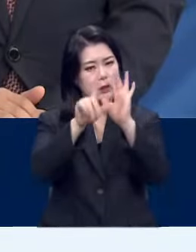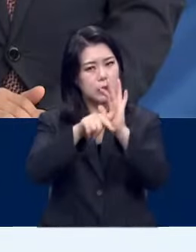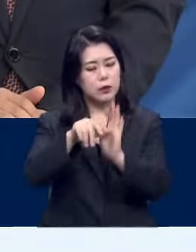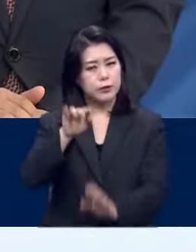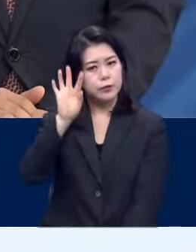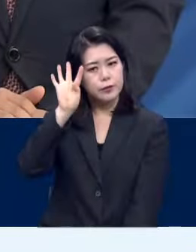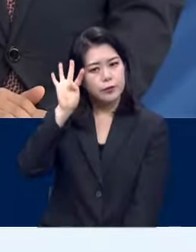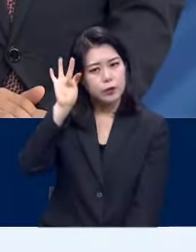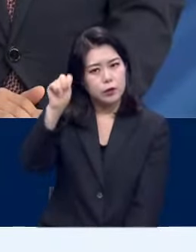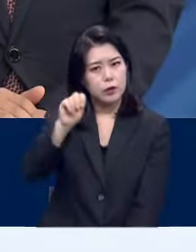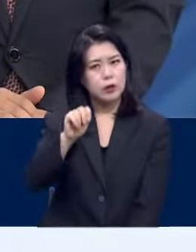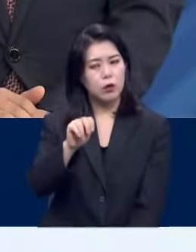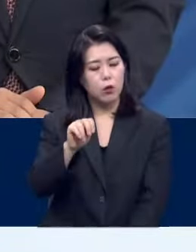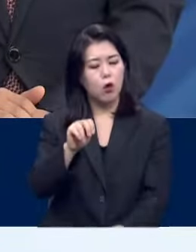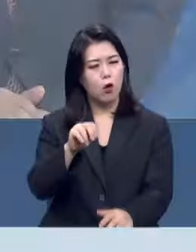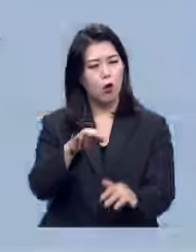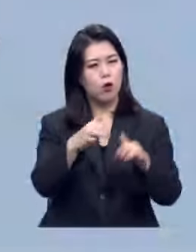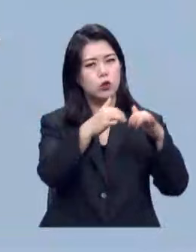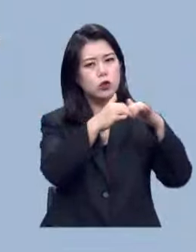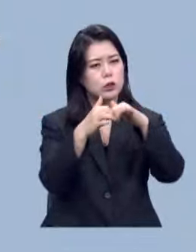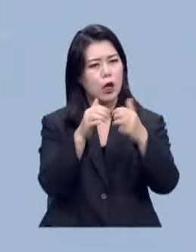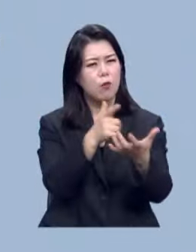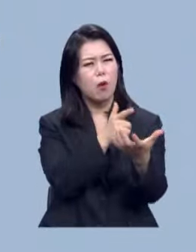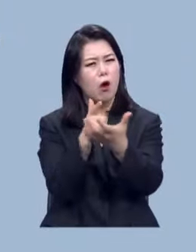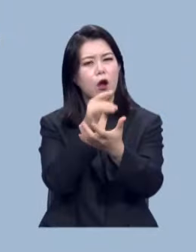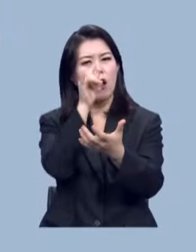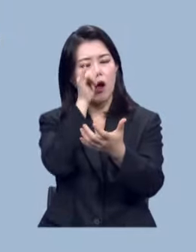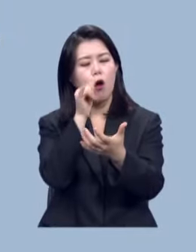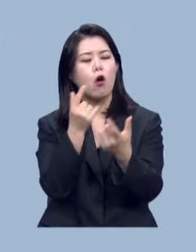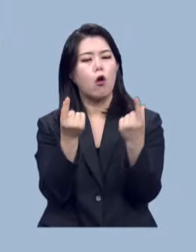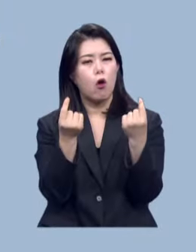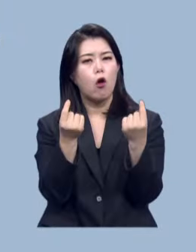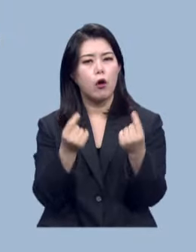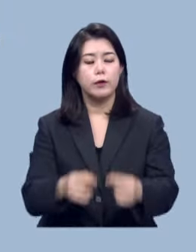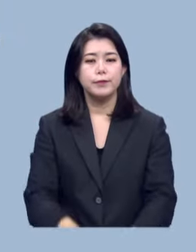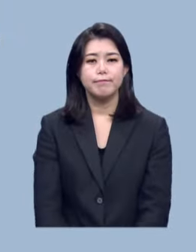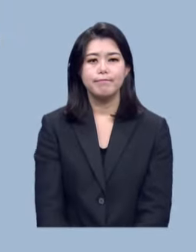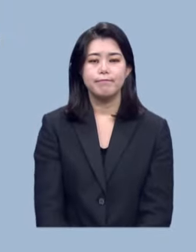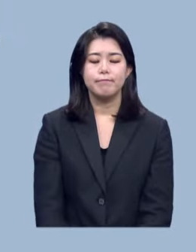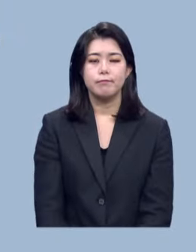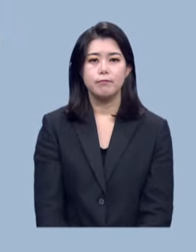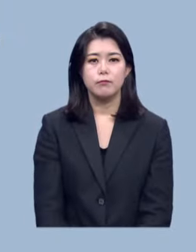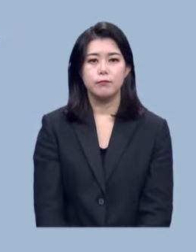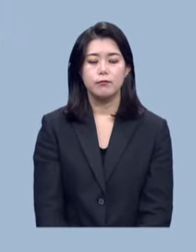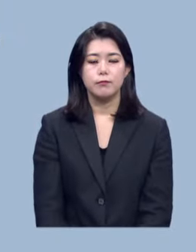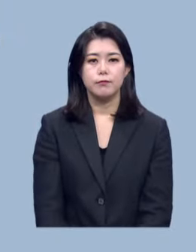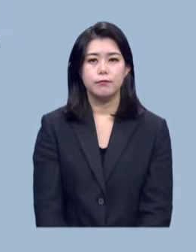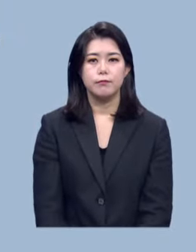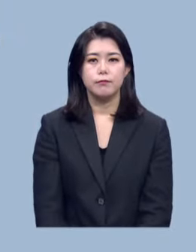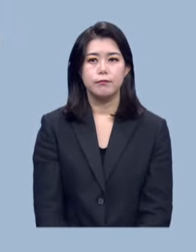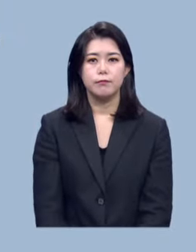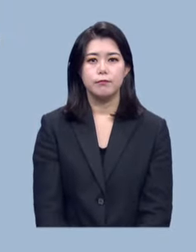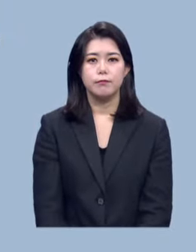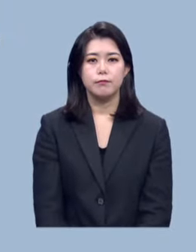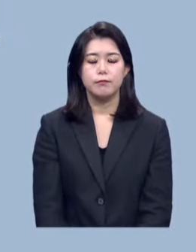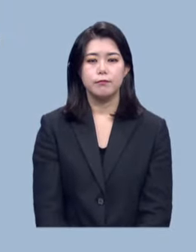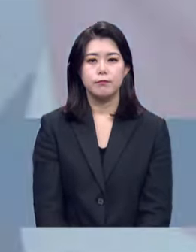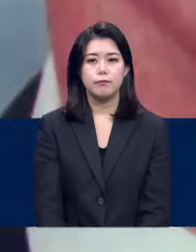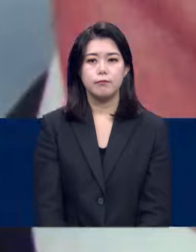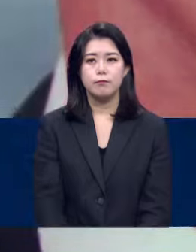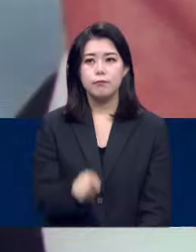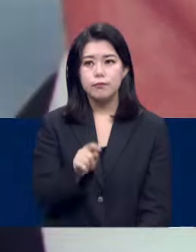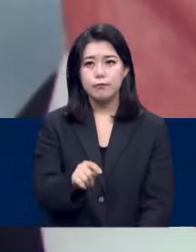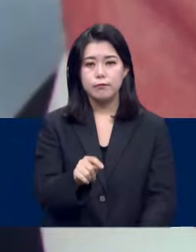내 곧 전투에 합류할 거라고 하는 건 전장에 있는데 그건 뭐 이제 기정 사실인 거 같습니다네 사실